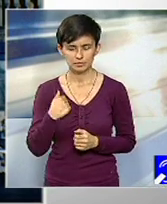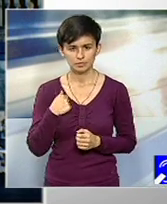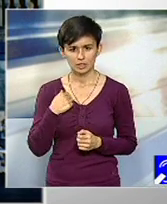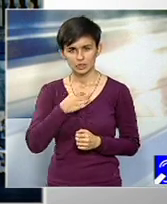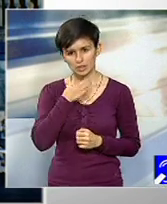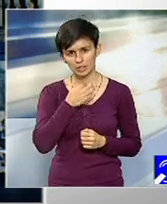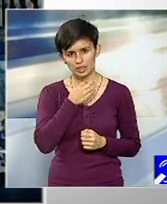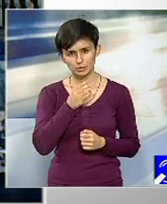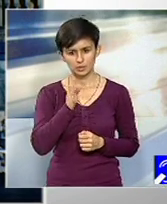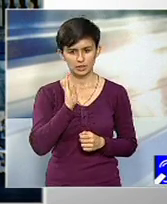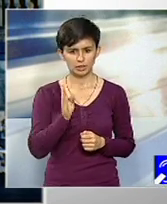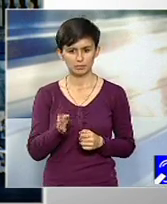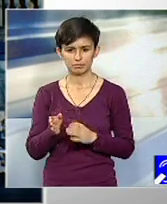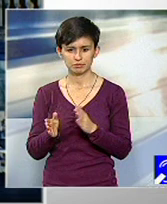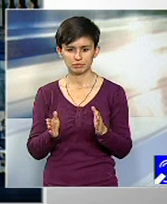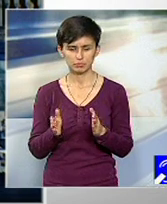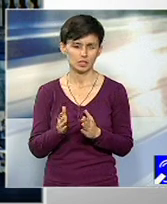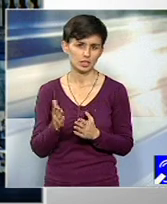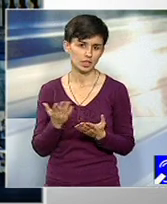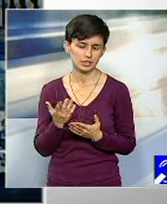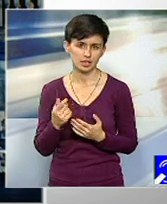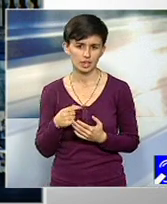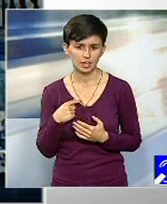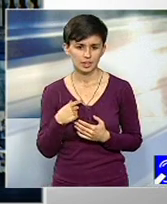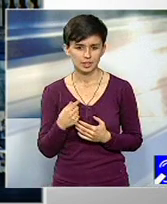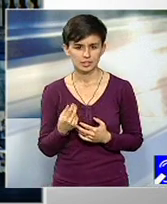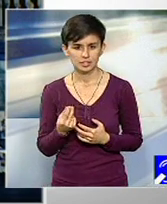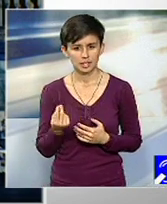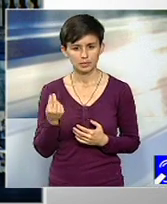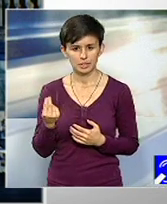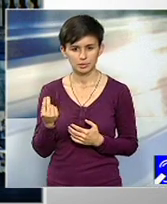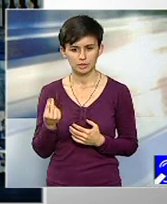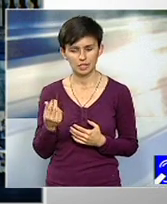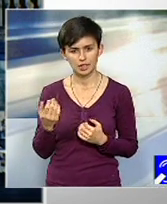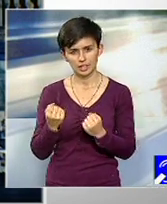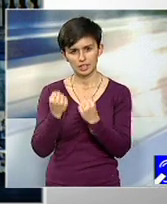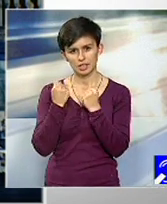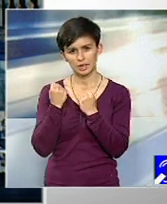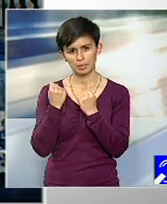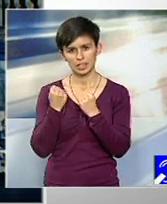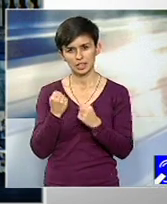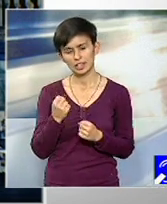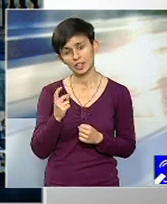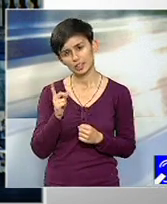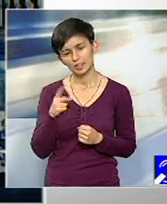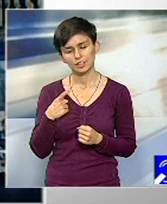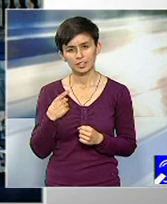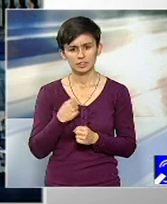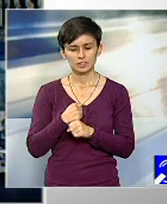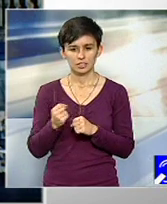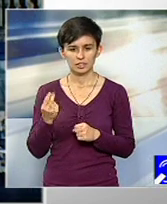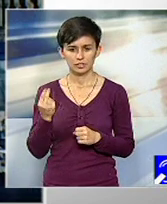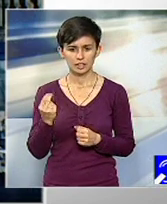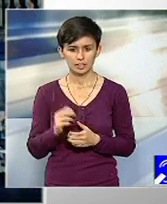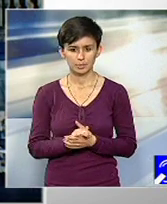o direcție în care mi se pare că apărarea lor este mai fragilă și